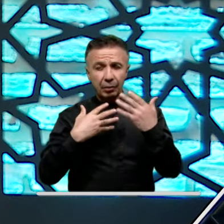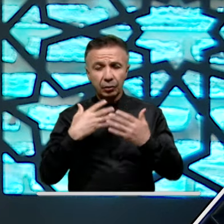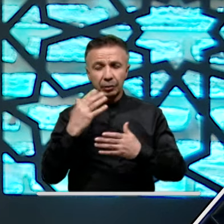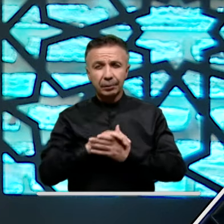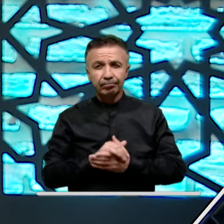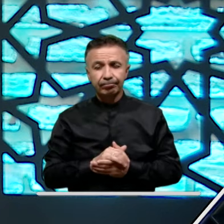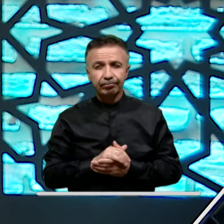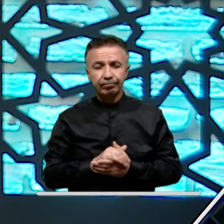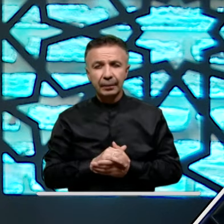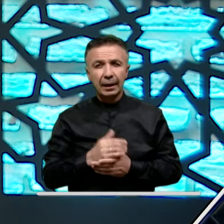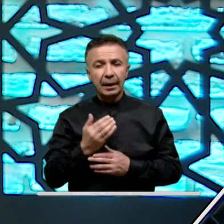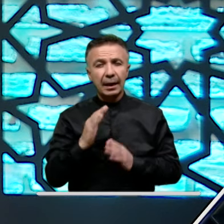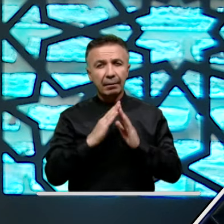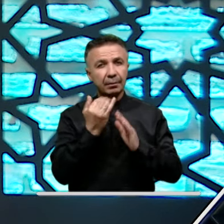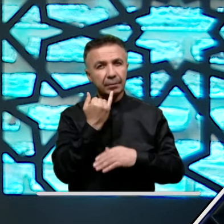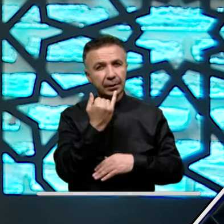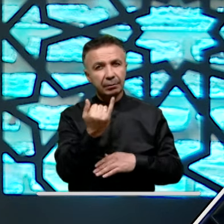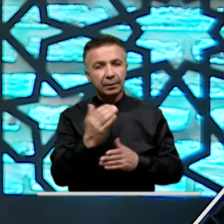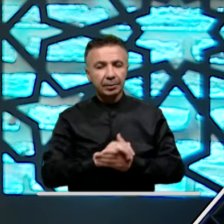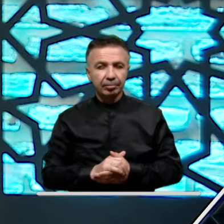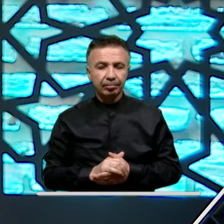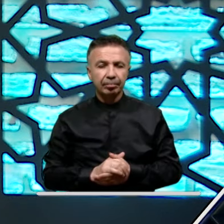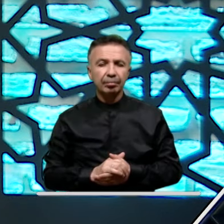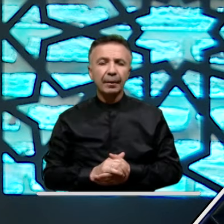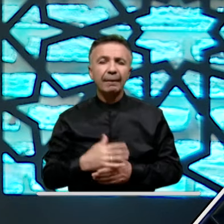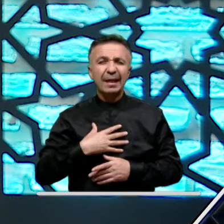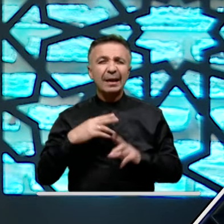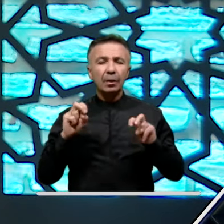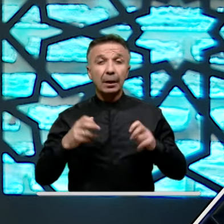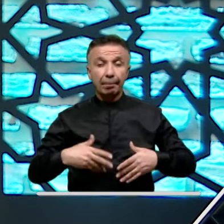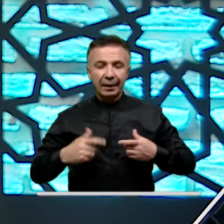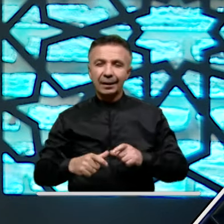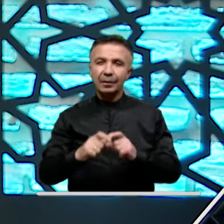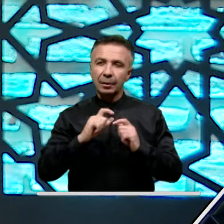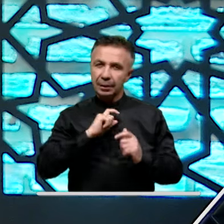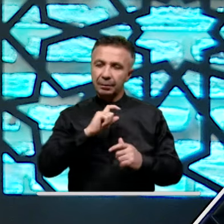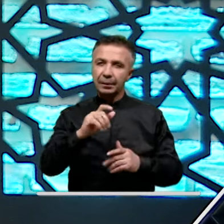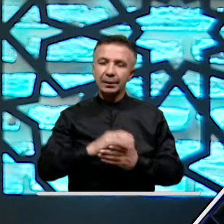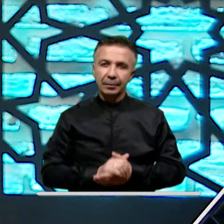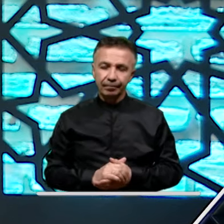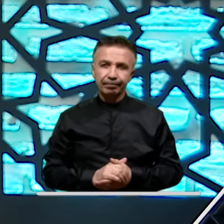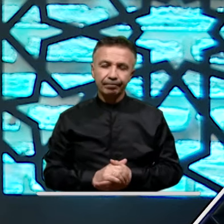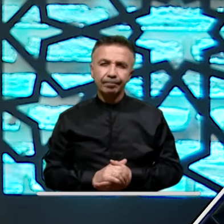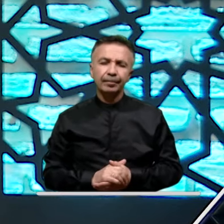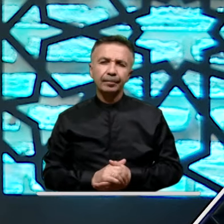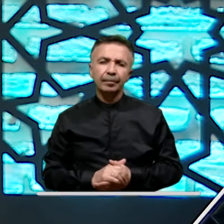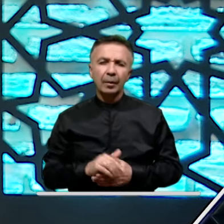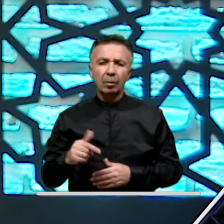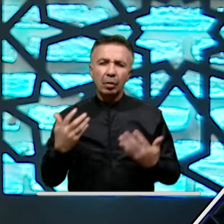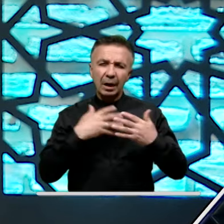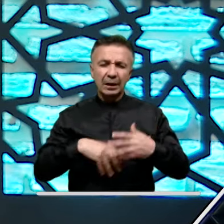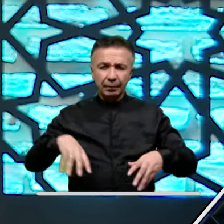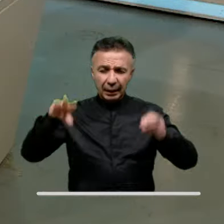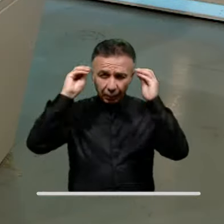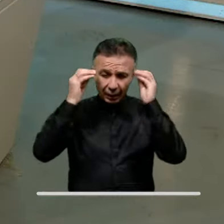ekranları aracılığıyla hanelerinizde misafir olacağız. Ve dini anlamda merak edilen sorulara cevap bulmaya çalışacağız. Bu akşam